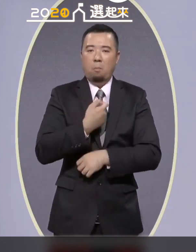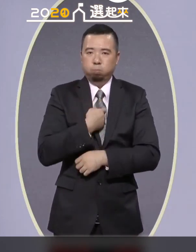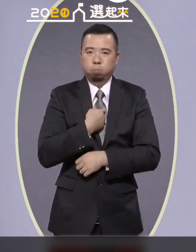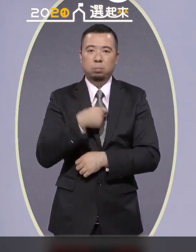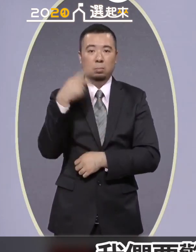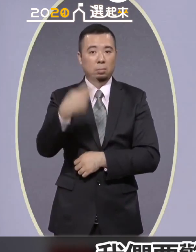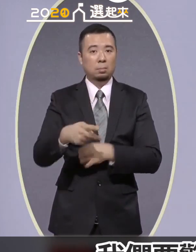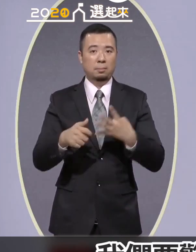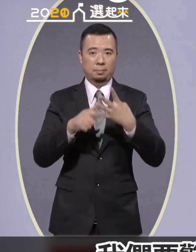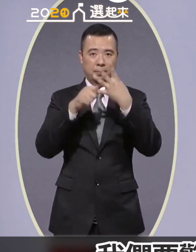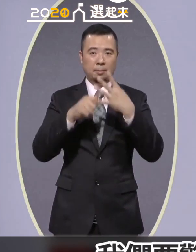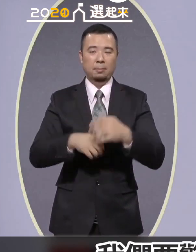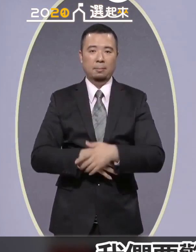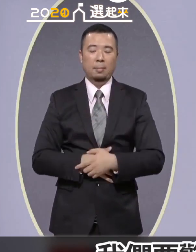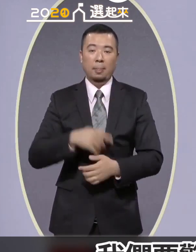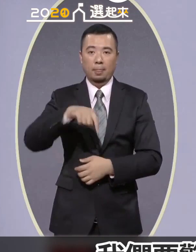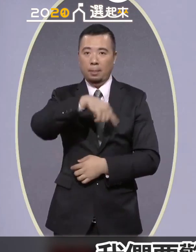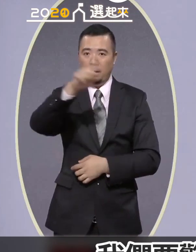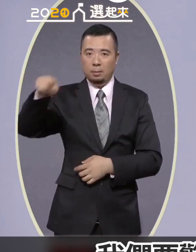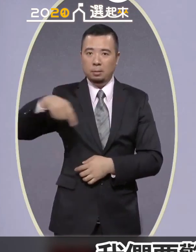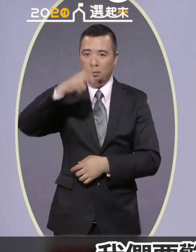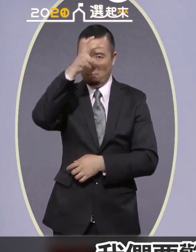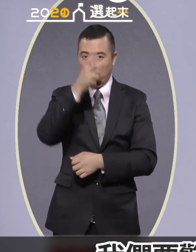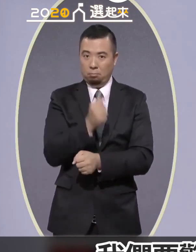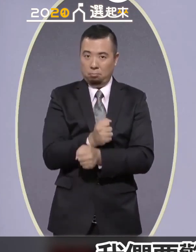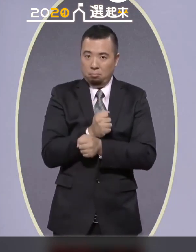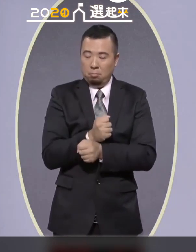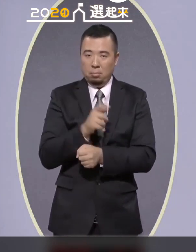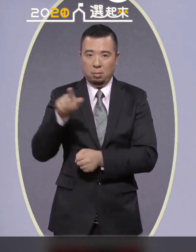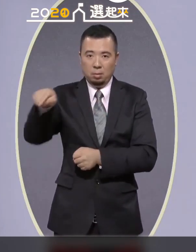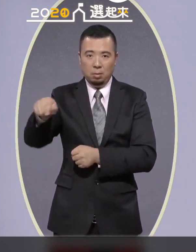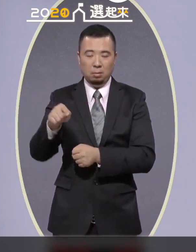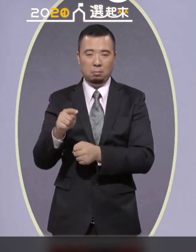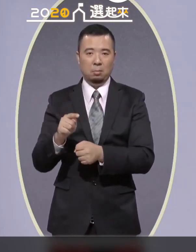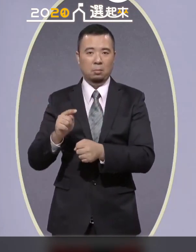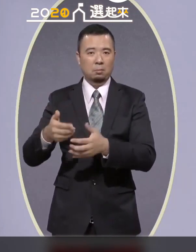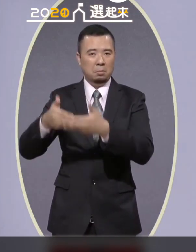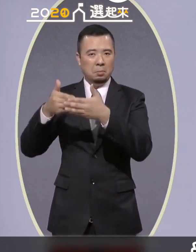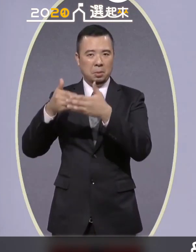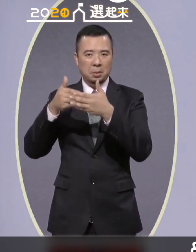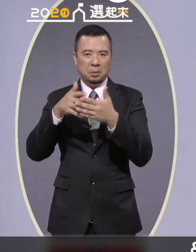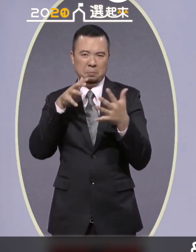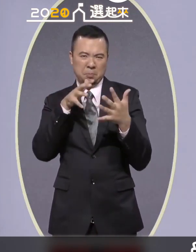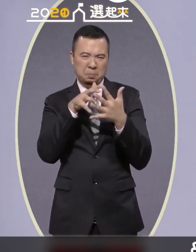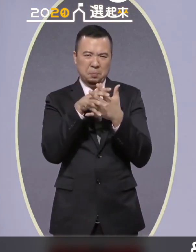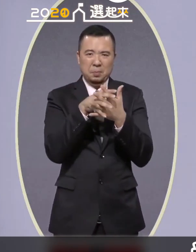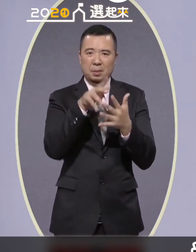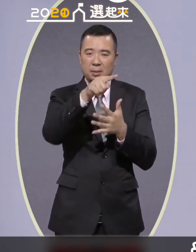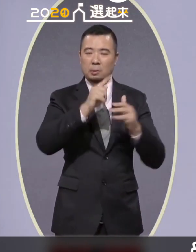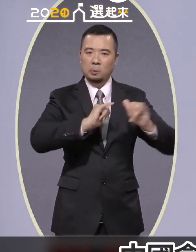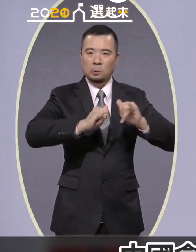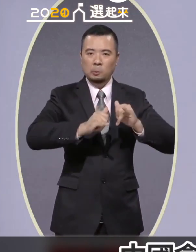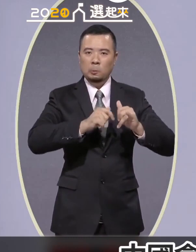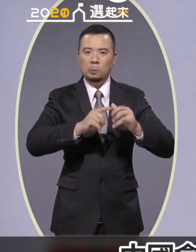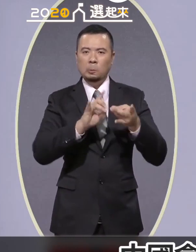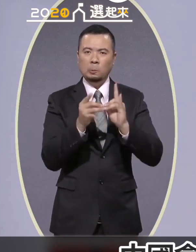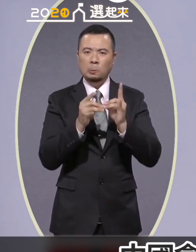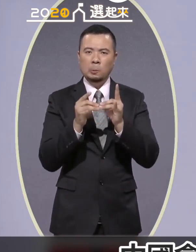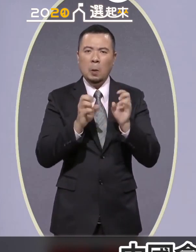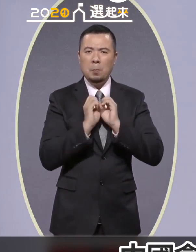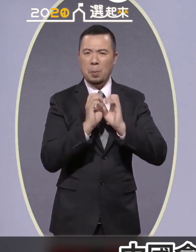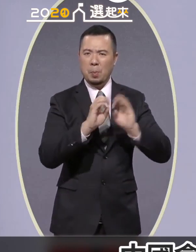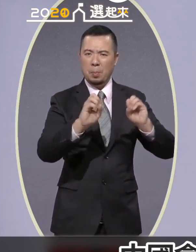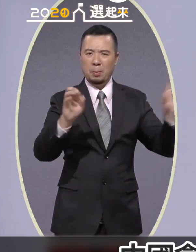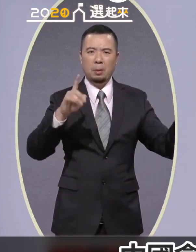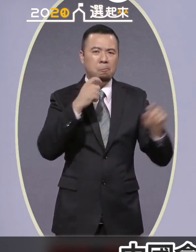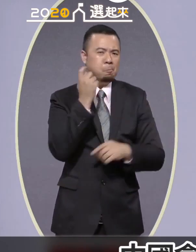是，我们要警觉到中国正在全面的渗透，分化台湾的社会。过去的经验看出来，中国会运用假